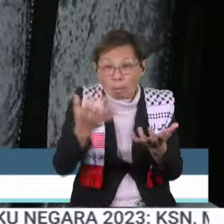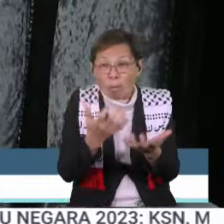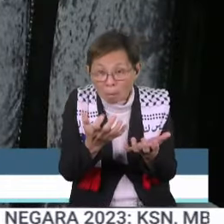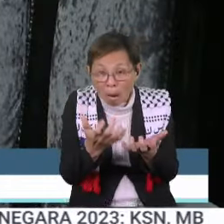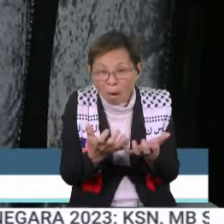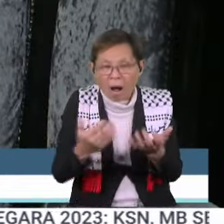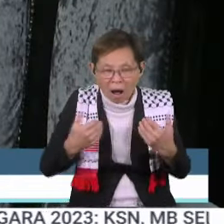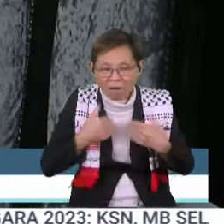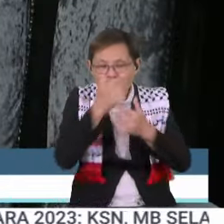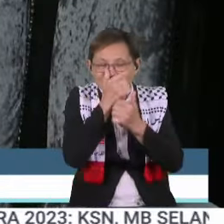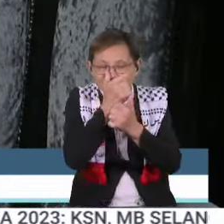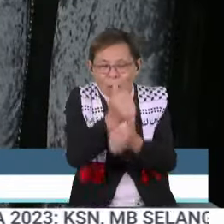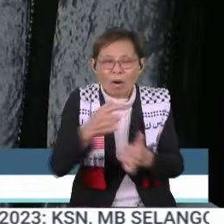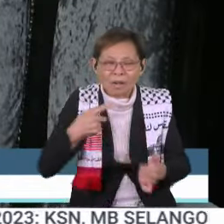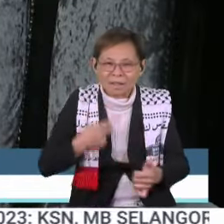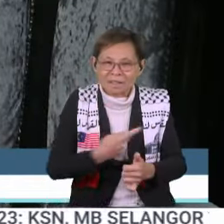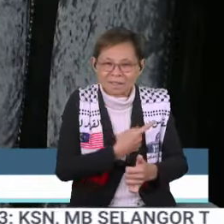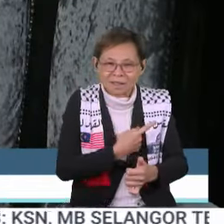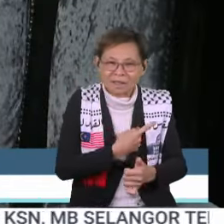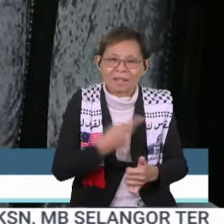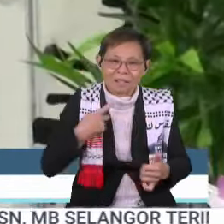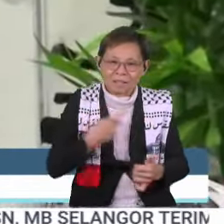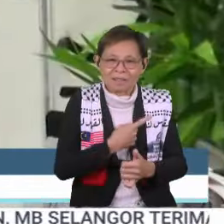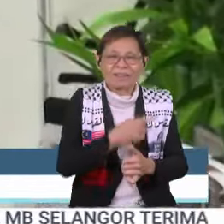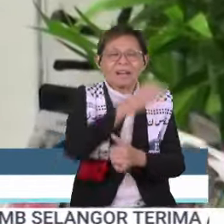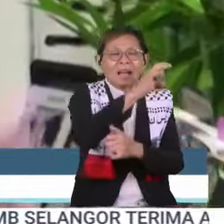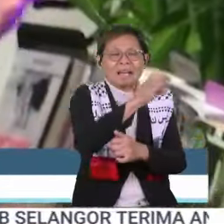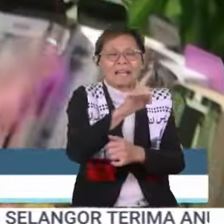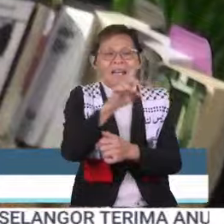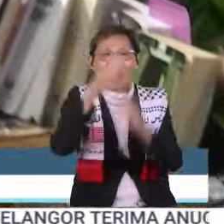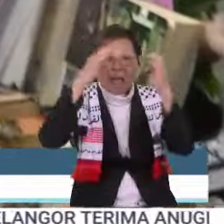tarikannya. Itulah kita nakkan di dalam edutourism tu.